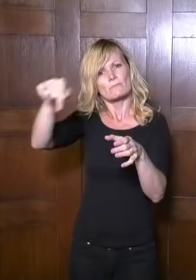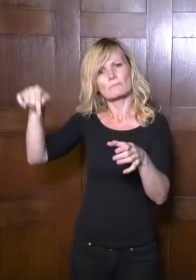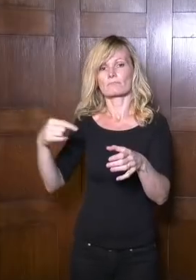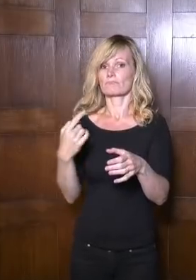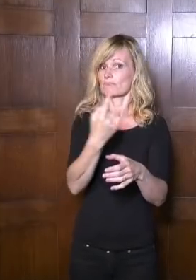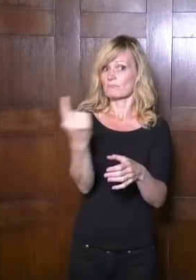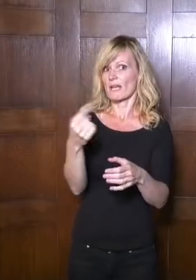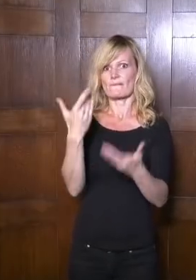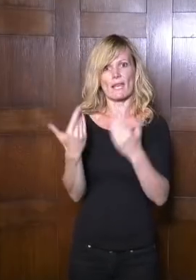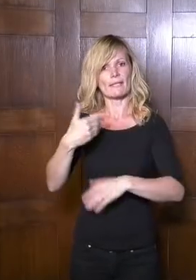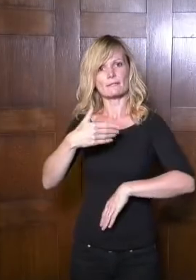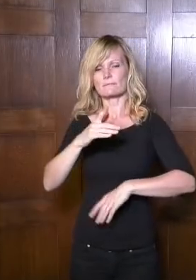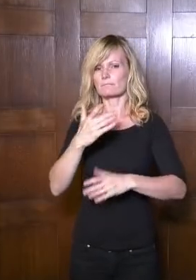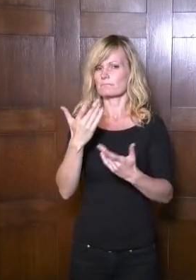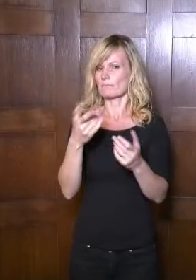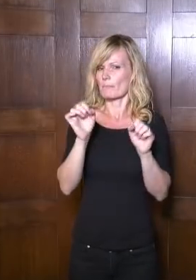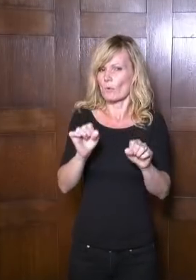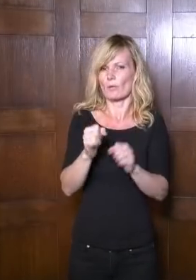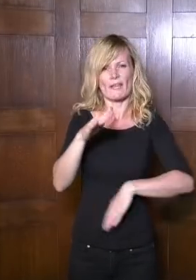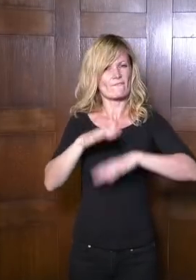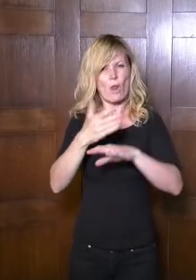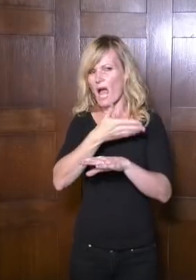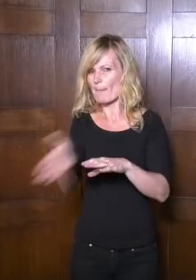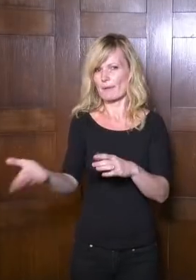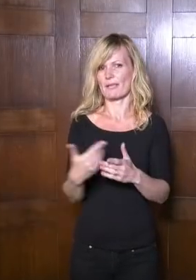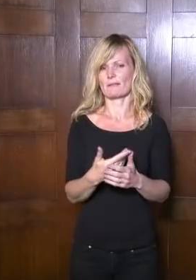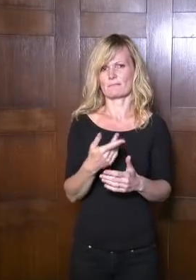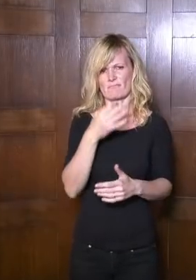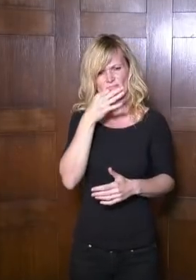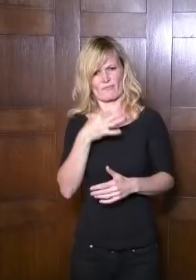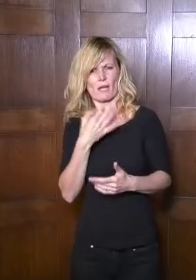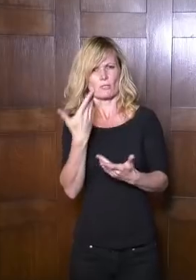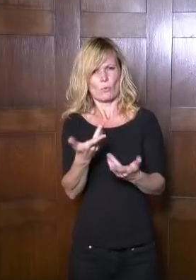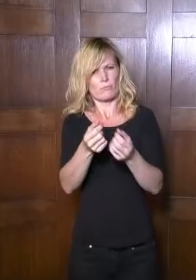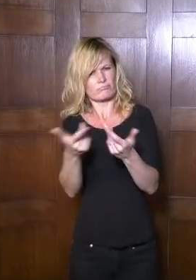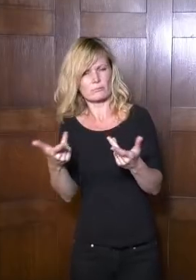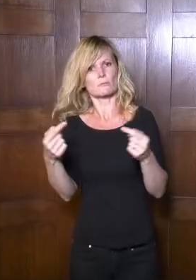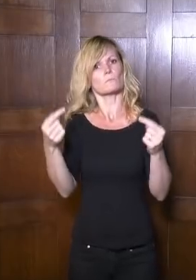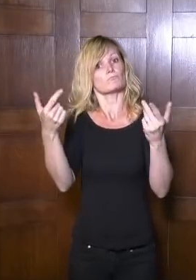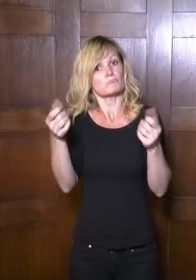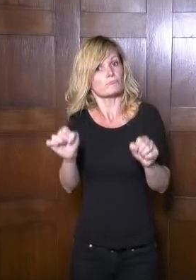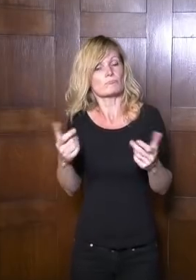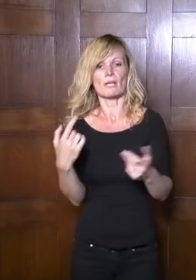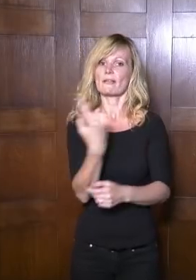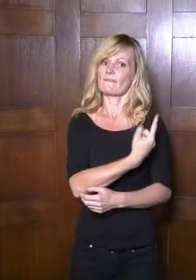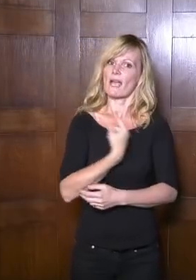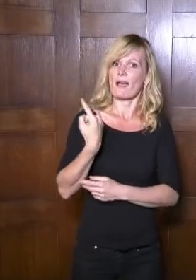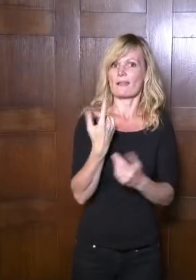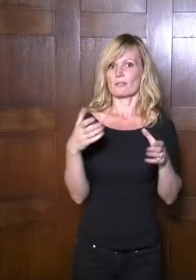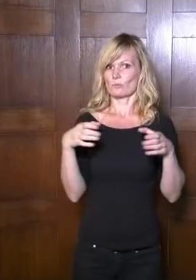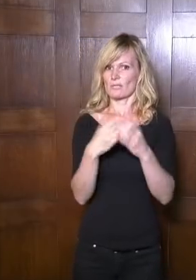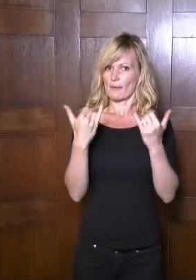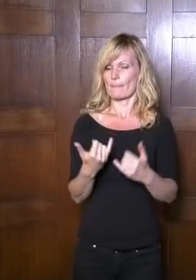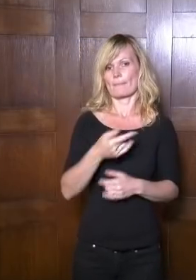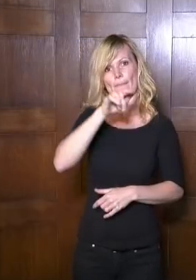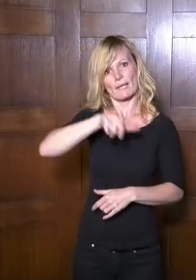komplett ablehnen und in Frage stellen. Wir sind alle miteinander Betroffene